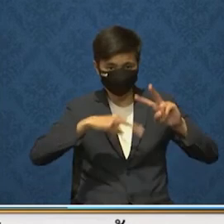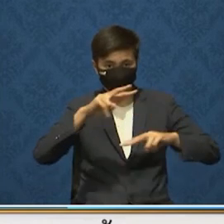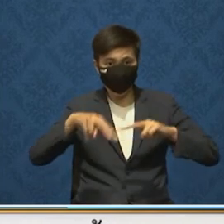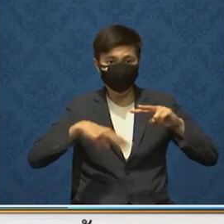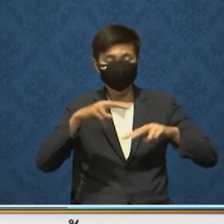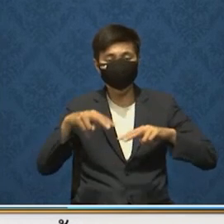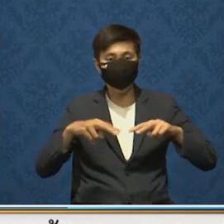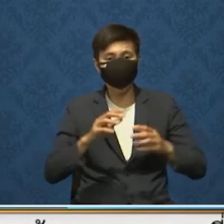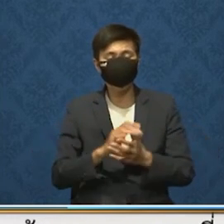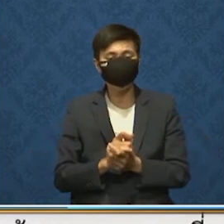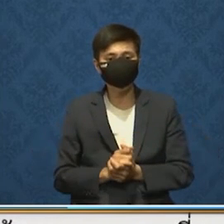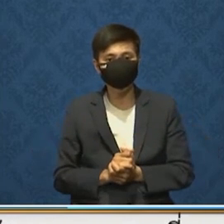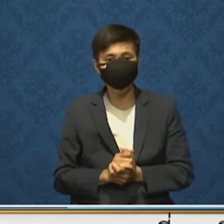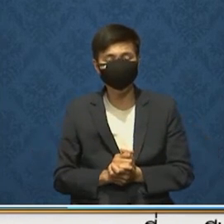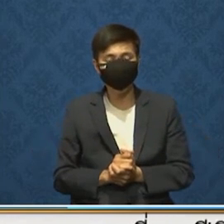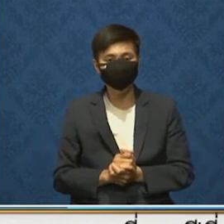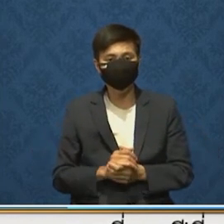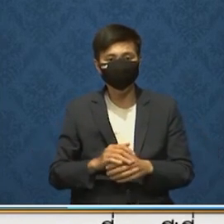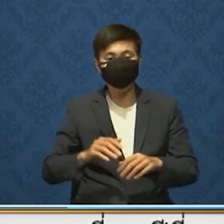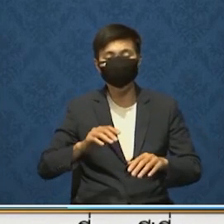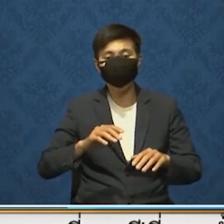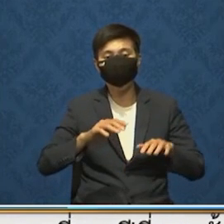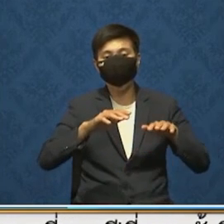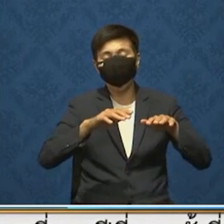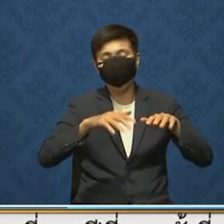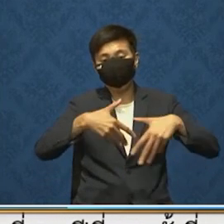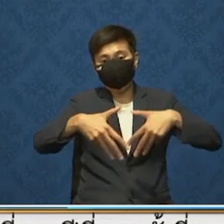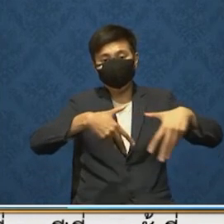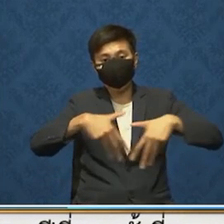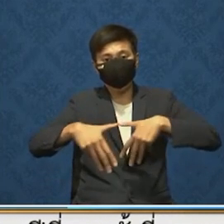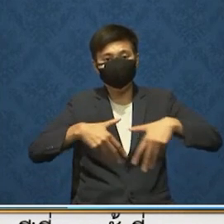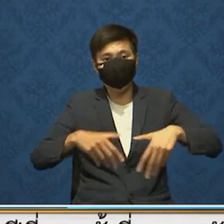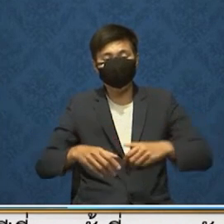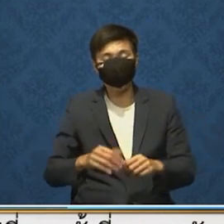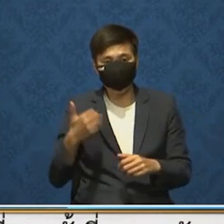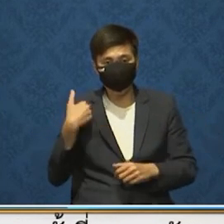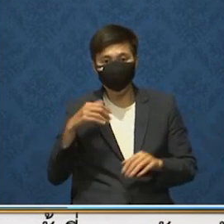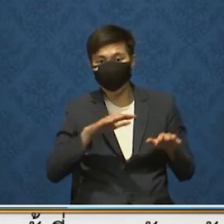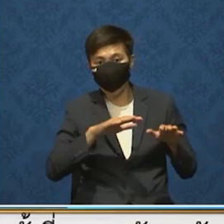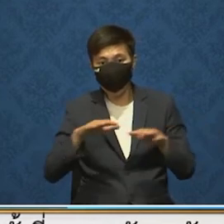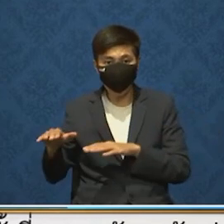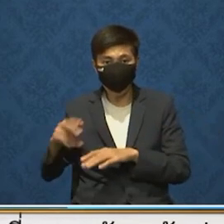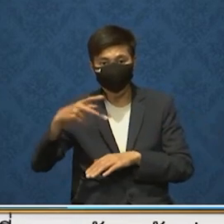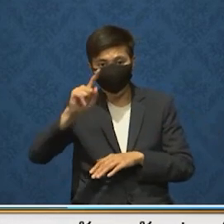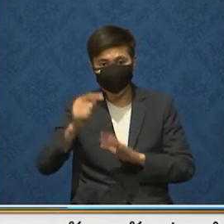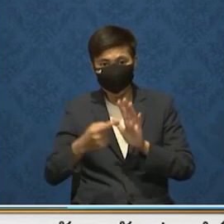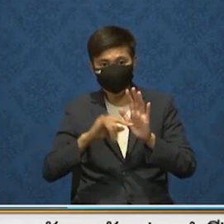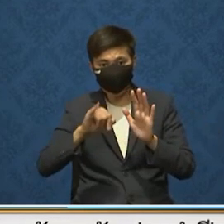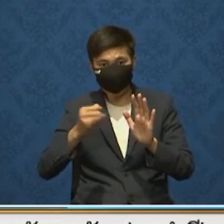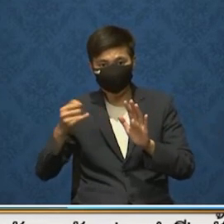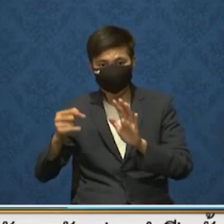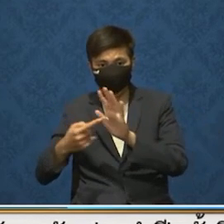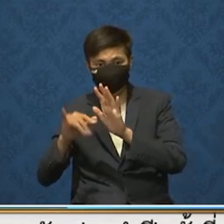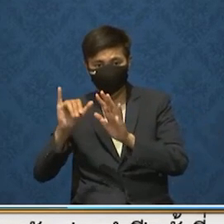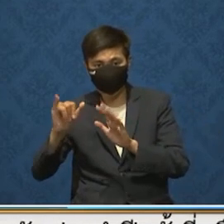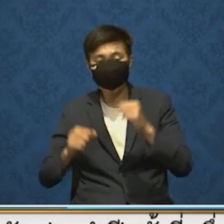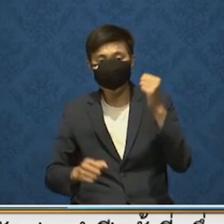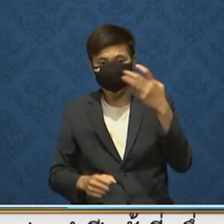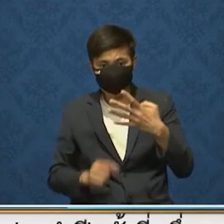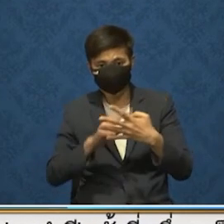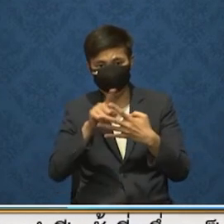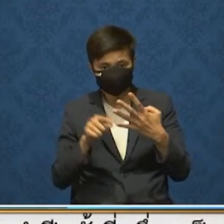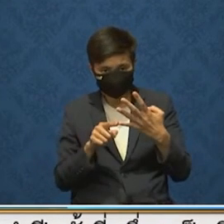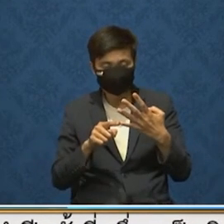พี่นปชมรใหมีความพ้มทางด้านปัจจัยสี่ชื่อกระสวงประสืมแล้ว พัฒนา